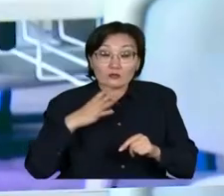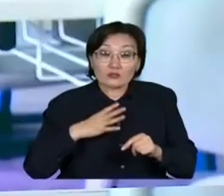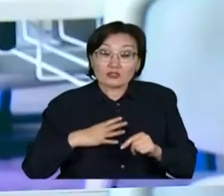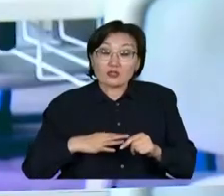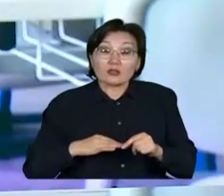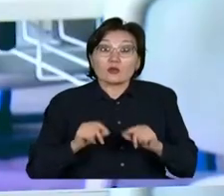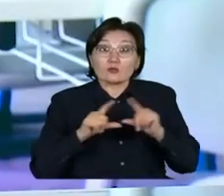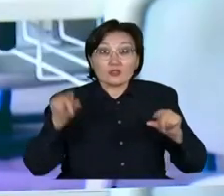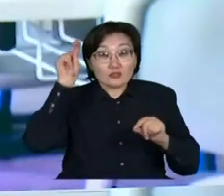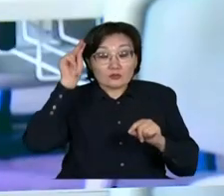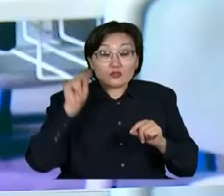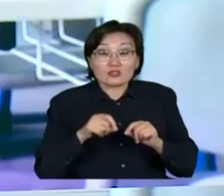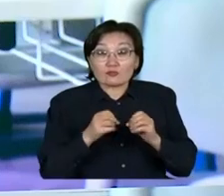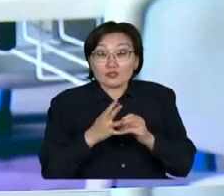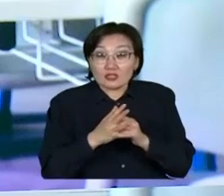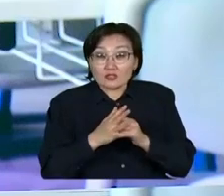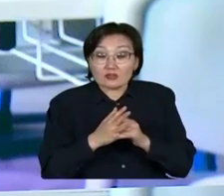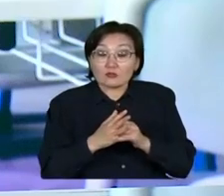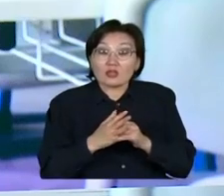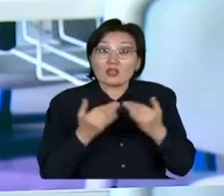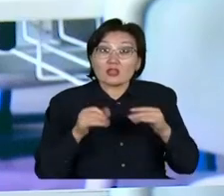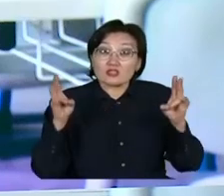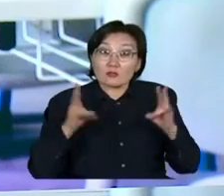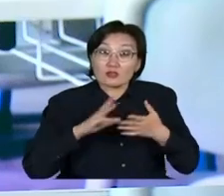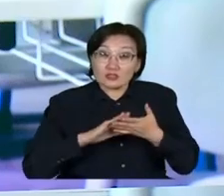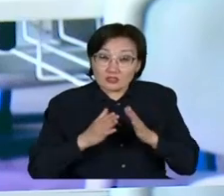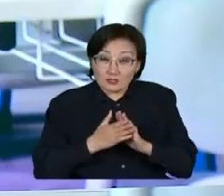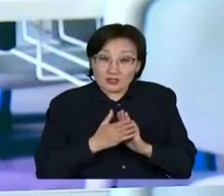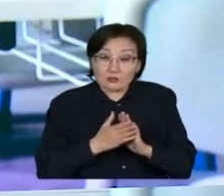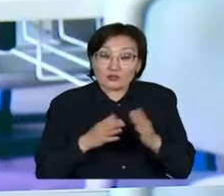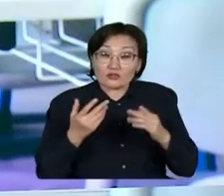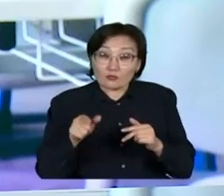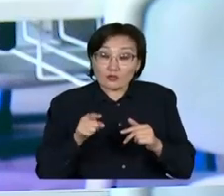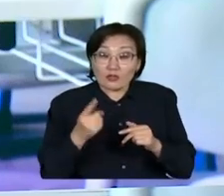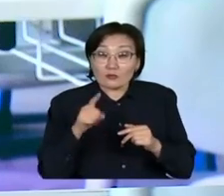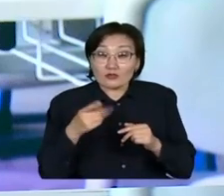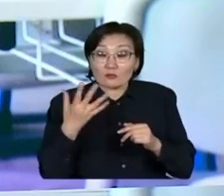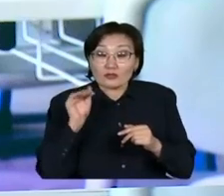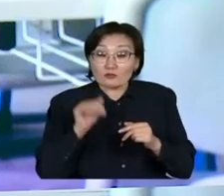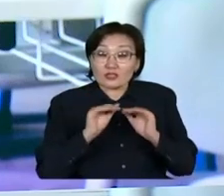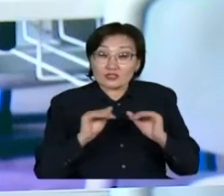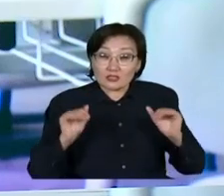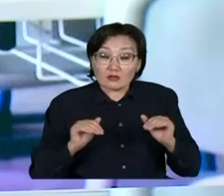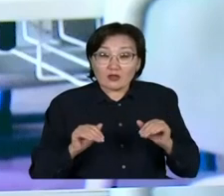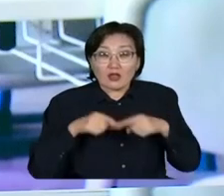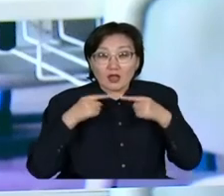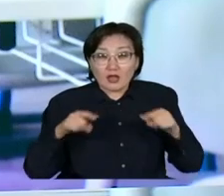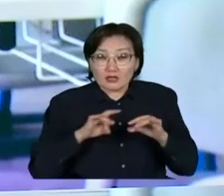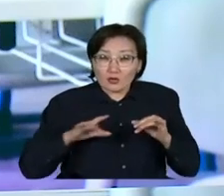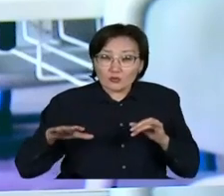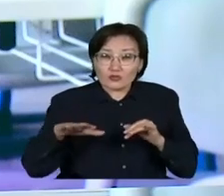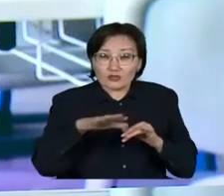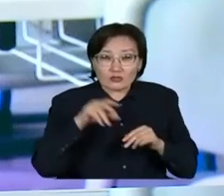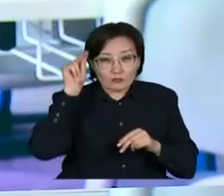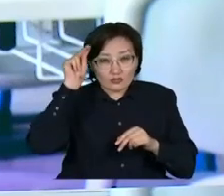Алтын ұяларына айналған өмірі 15-ші мектеп-лицейі апатты деп танылыпты. Енді ондағы 1500-ден аса бала жан-жаққа тарап кетті.